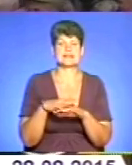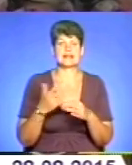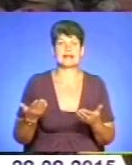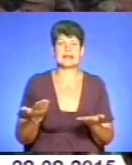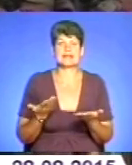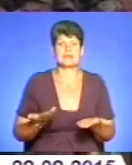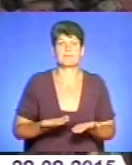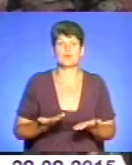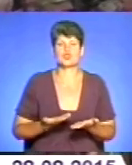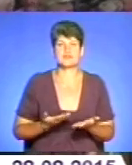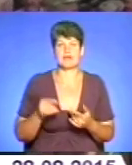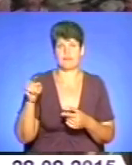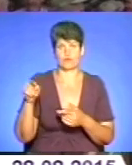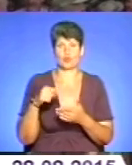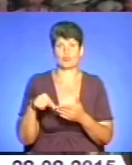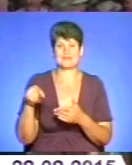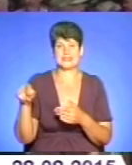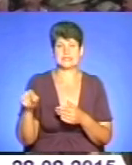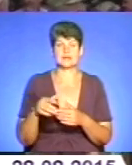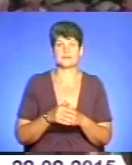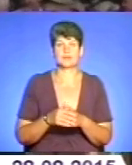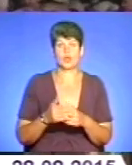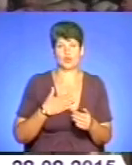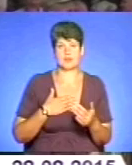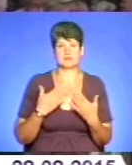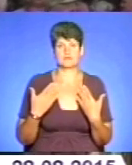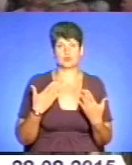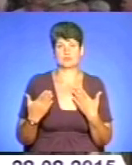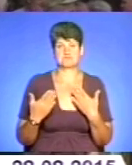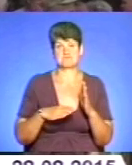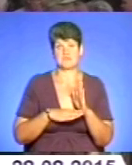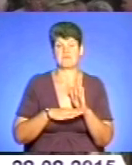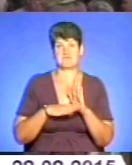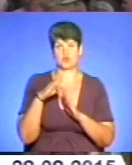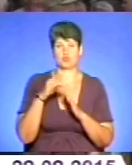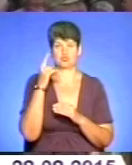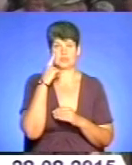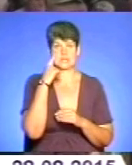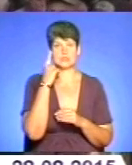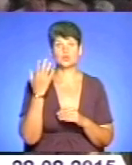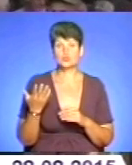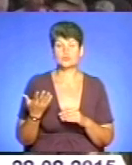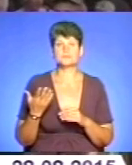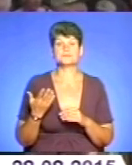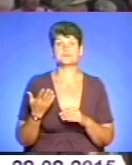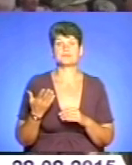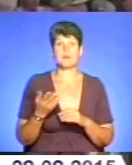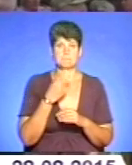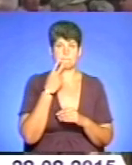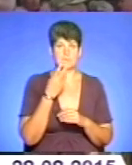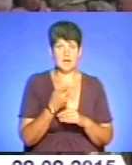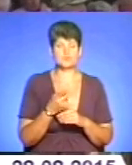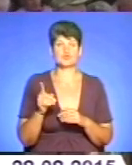проживає в тому місті, до нас ставиться з високою оцінкою і бачить, що